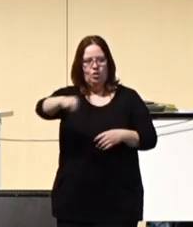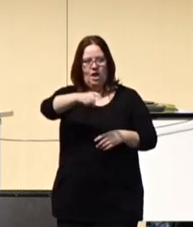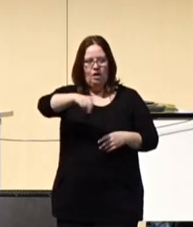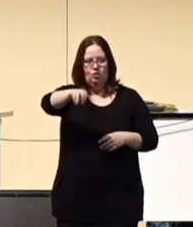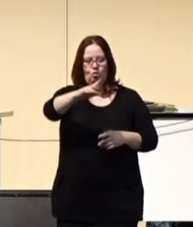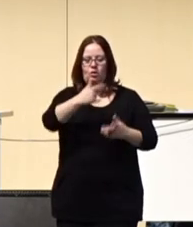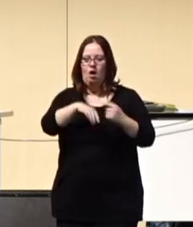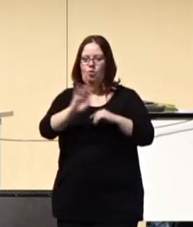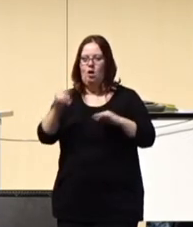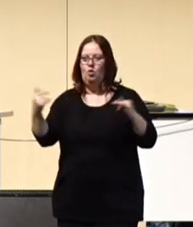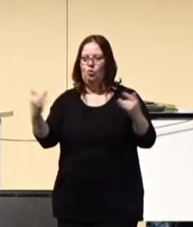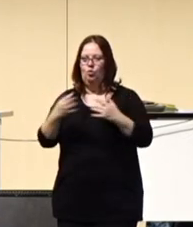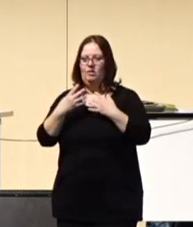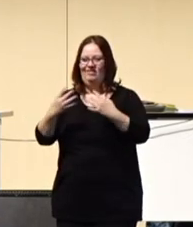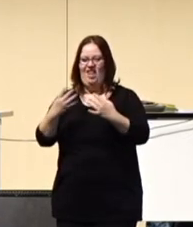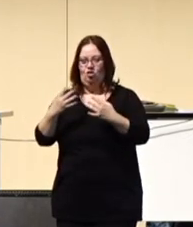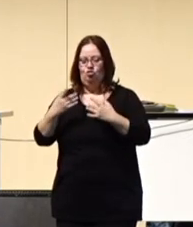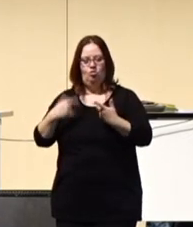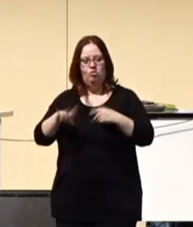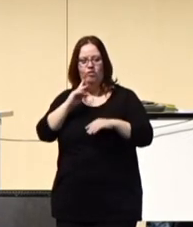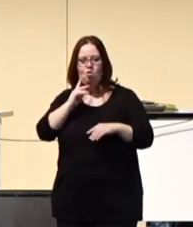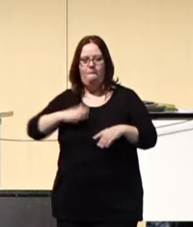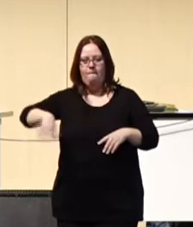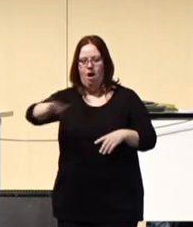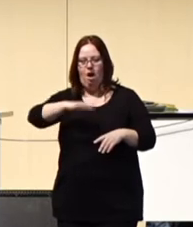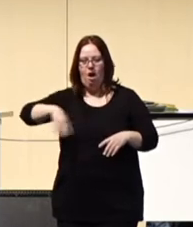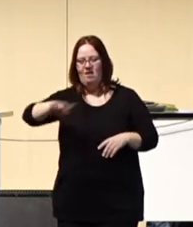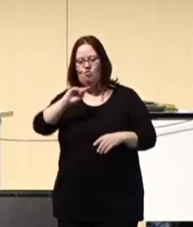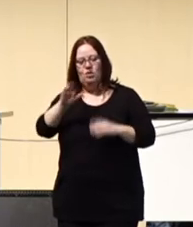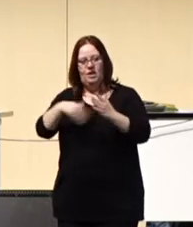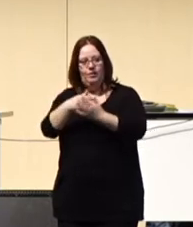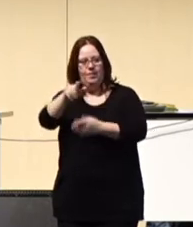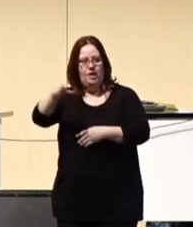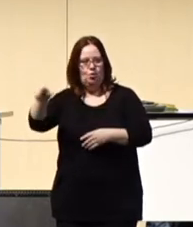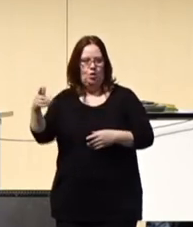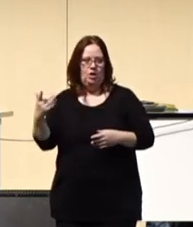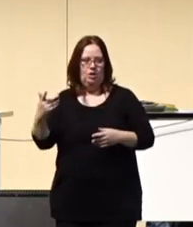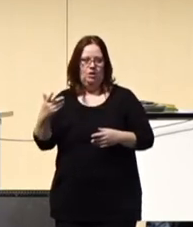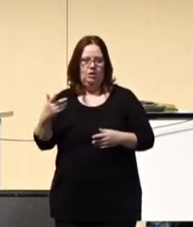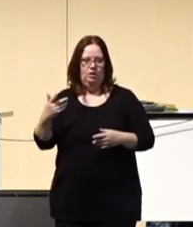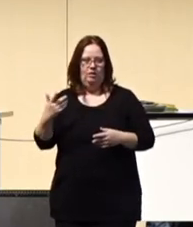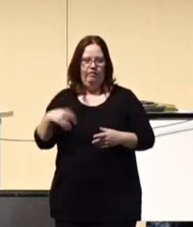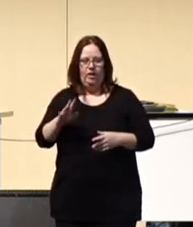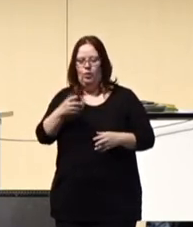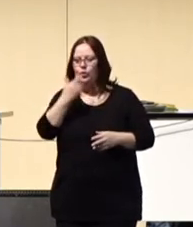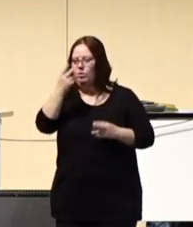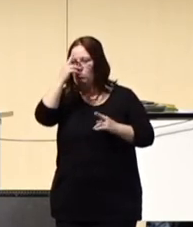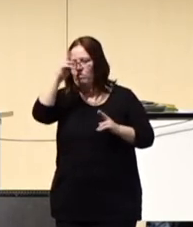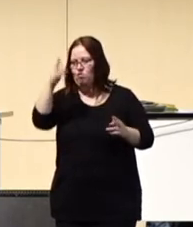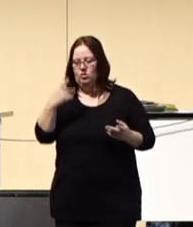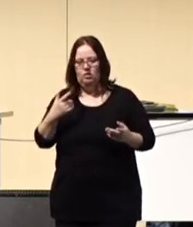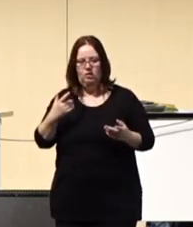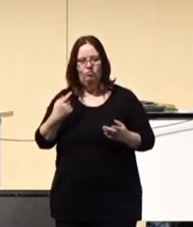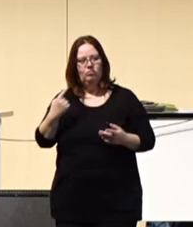auch in Grünflächen und sonstigen Freianlagen, wo es einen Teil von Personen gibt, denen einfach nicht bewusst ist,